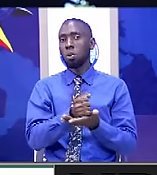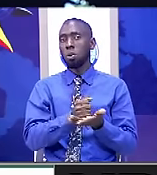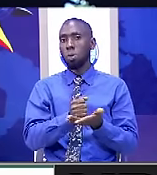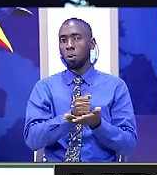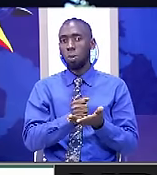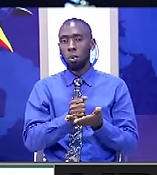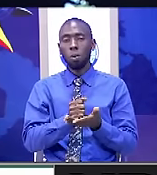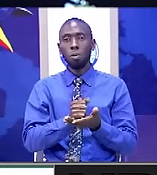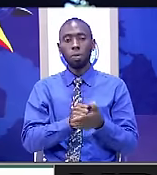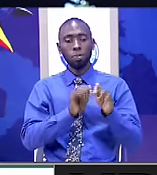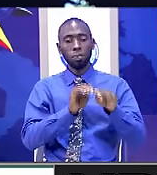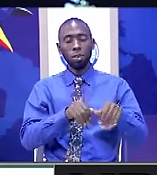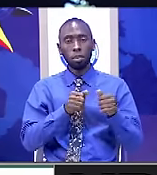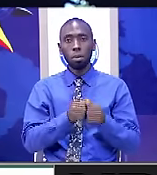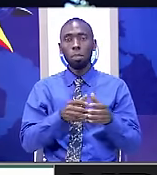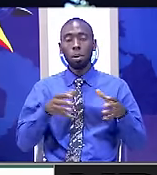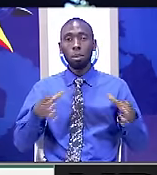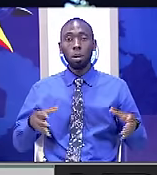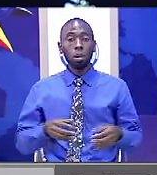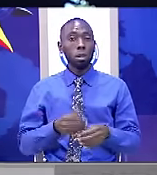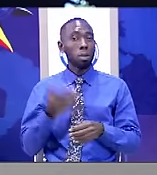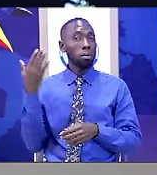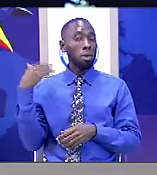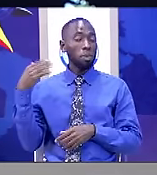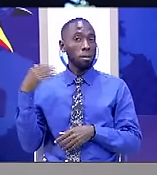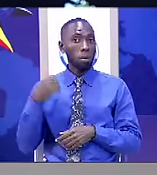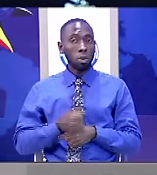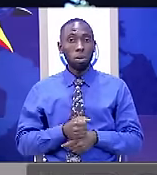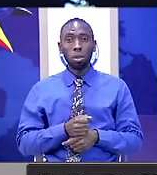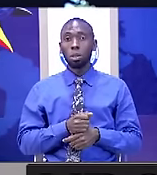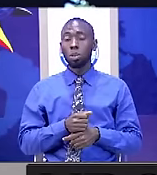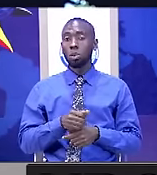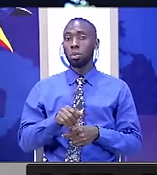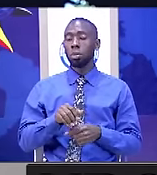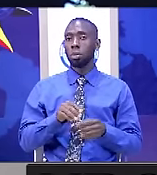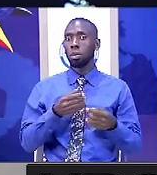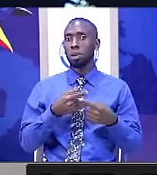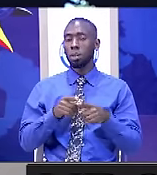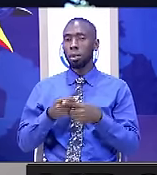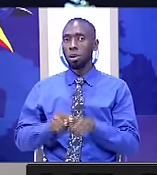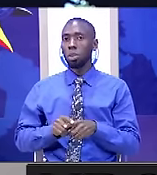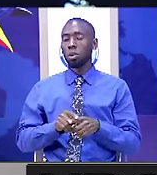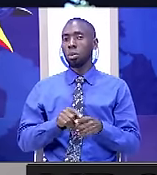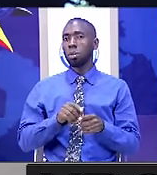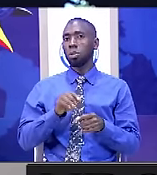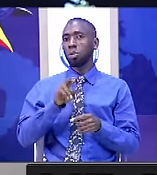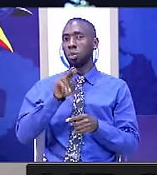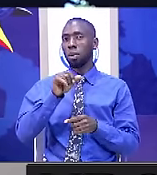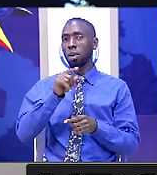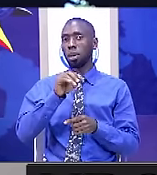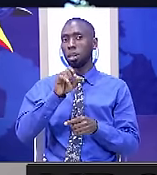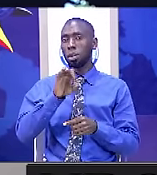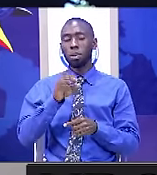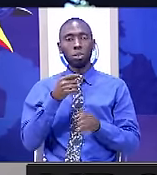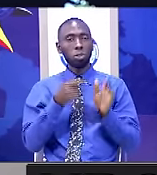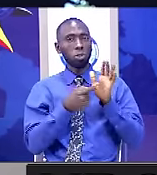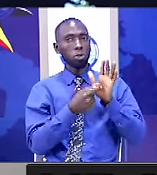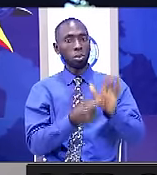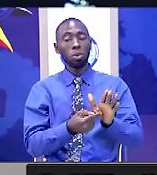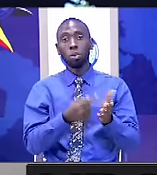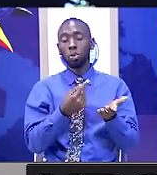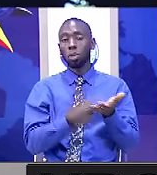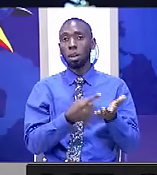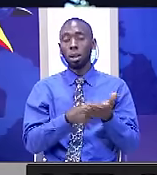oguwedde 2023 ekitongole eky'ebyemmwanyi kiraga nti Uganda yatunda emmwanyi ensawo emitwalo